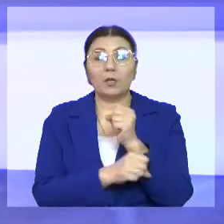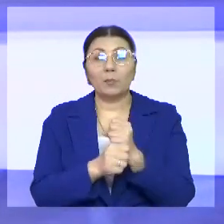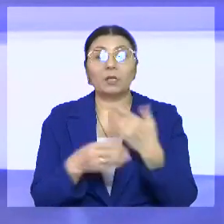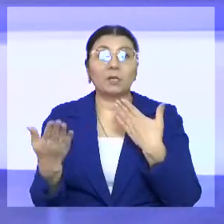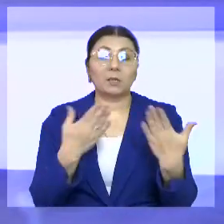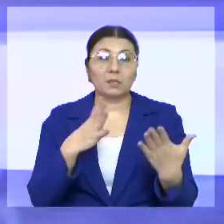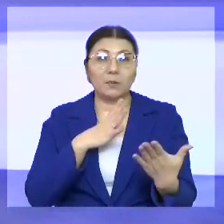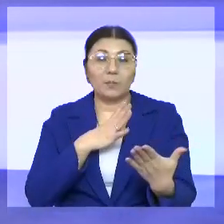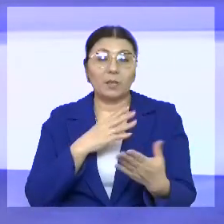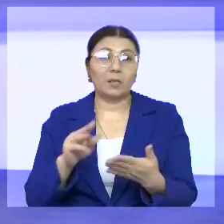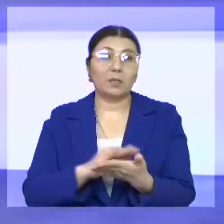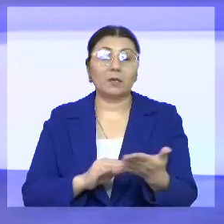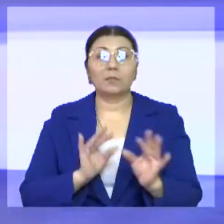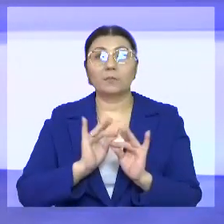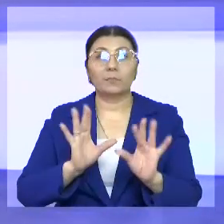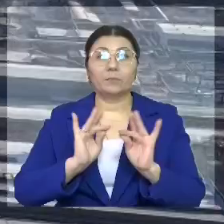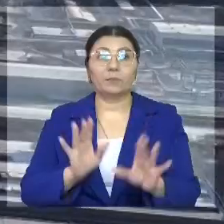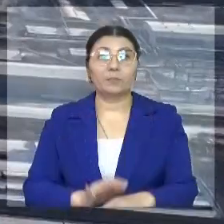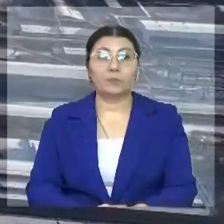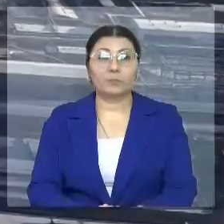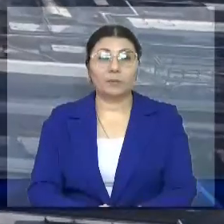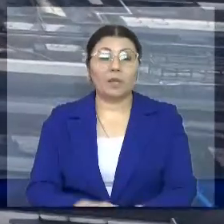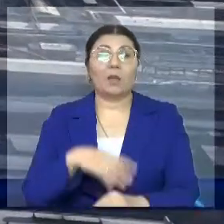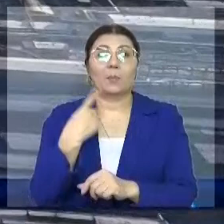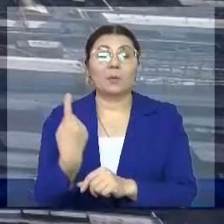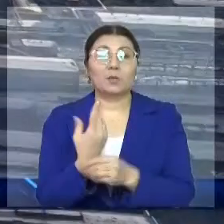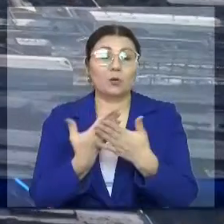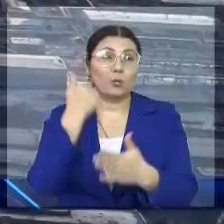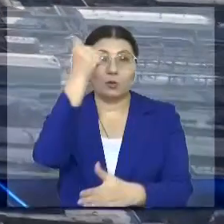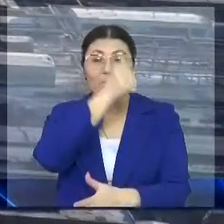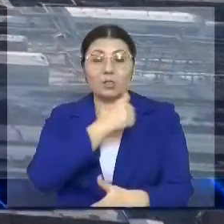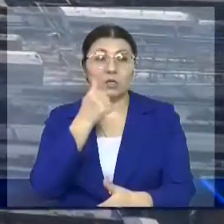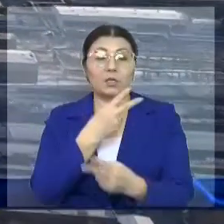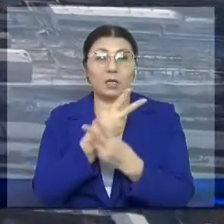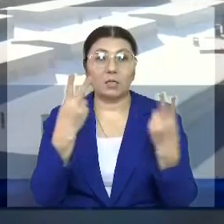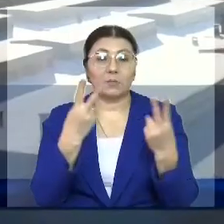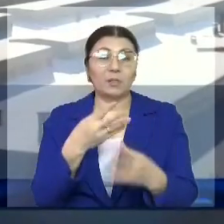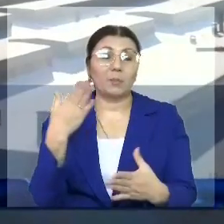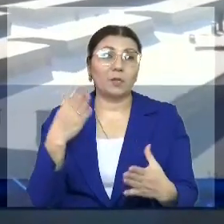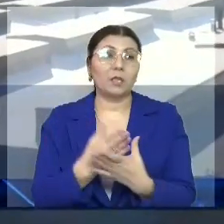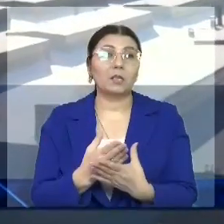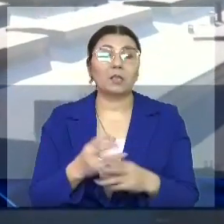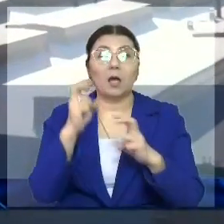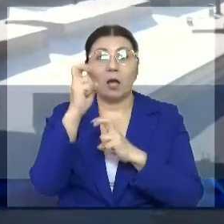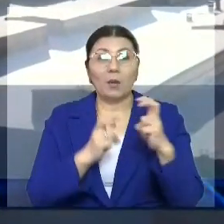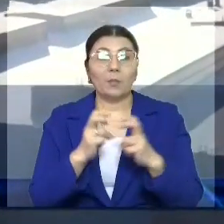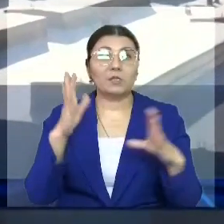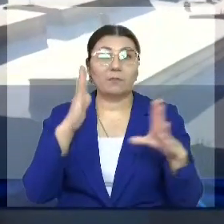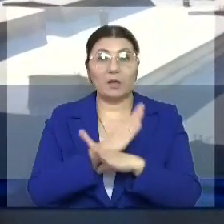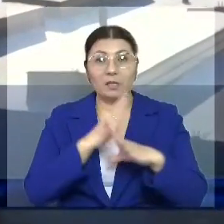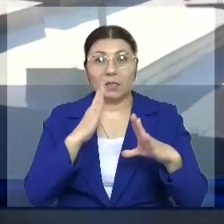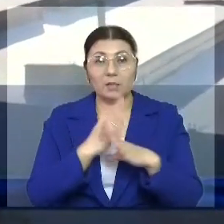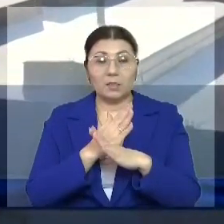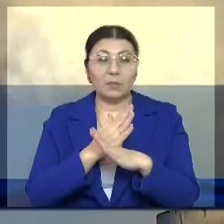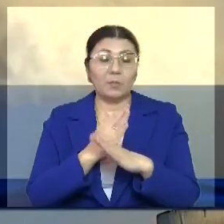әріптесім Нұрболат Қуантайұлы айтып береді. Алдымен өткен жылға көз жүгіртсек, былтыр аймақ кәсіп орындарының қоршаған ортаға